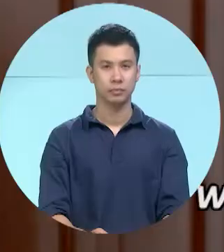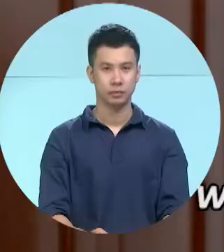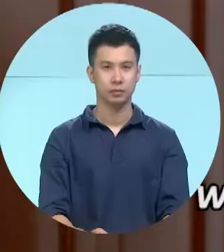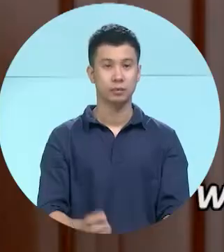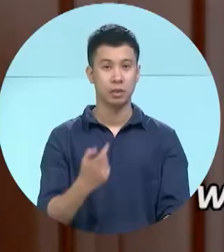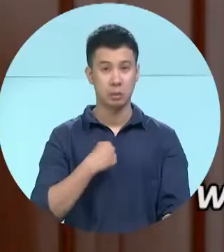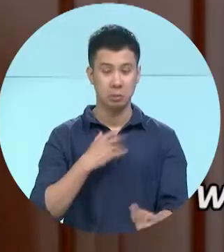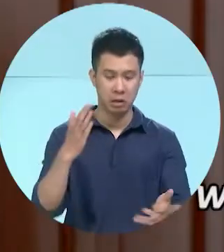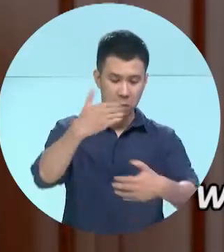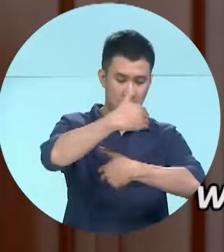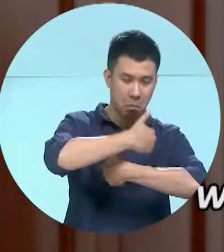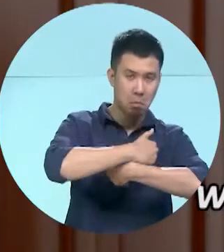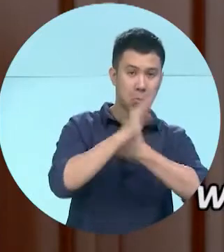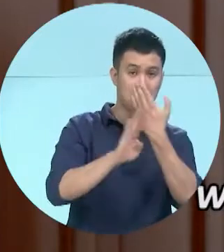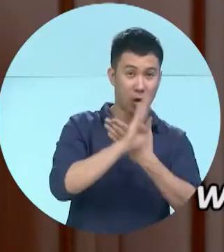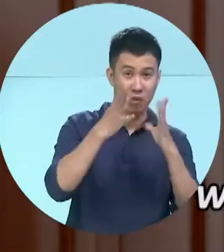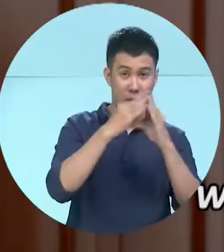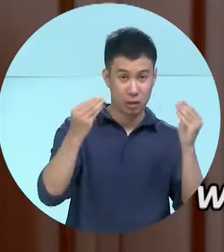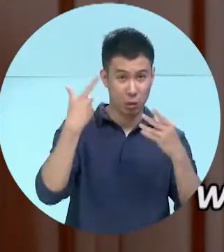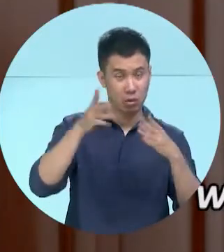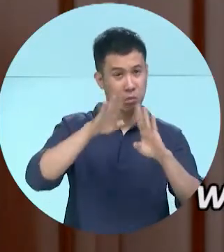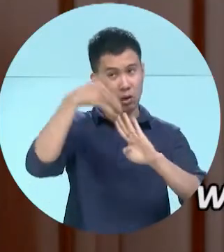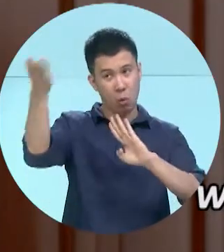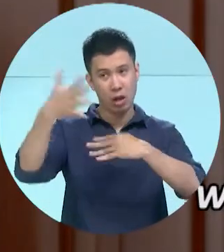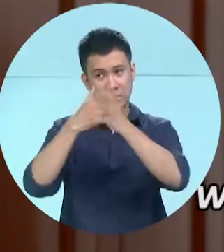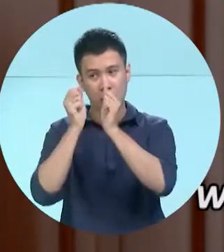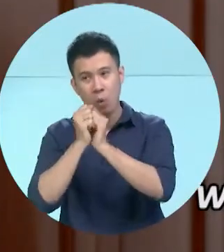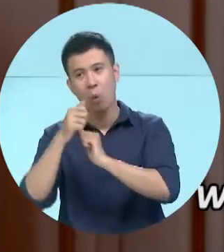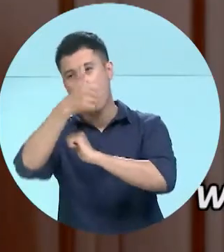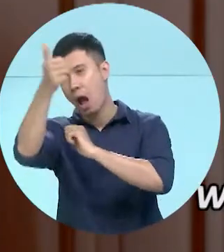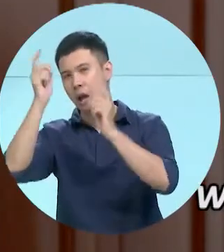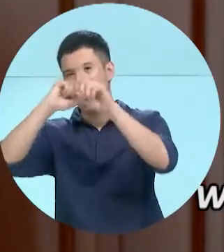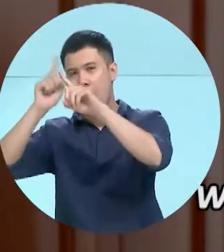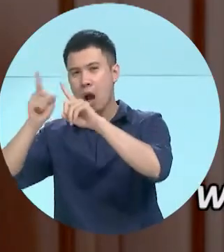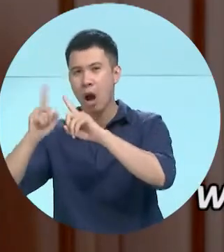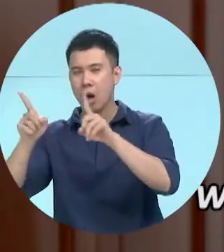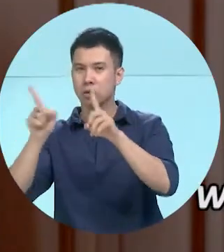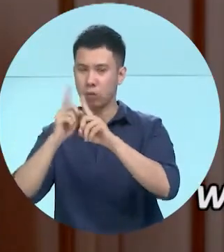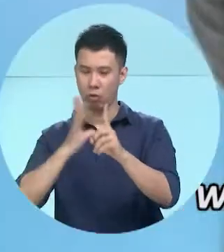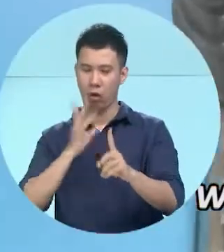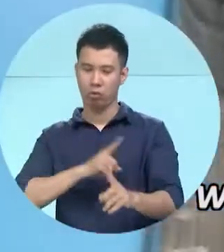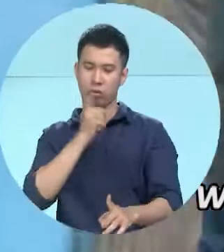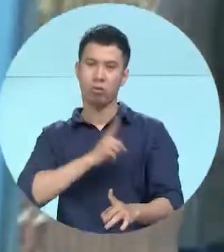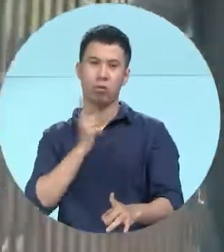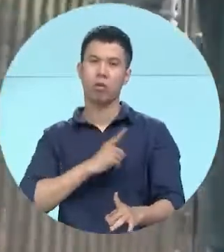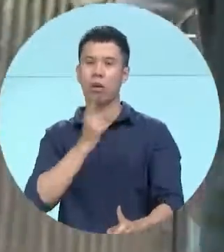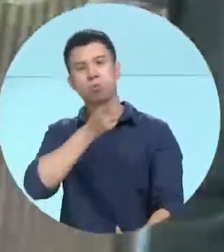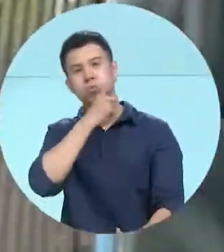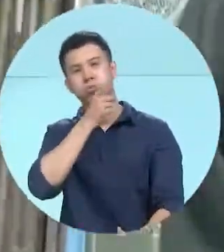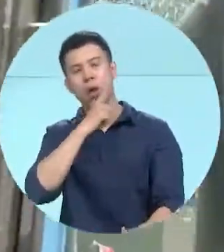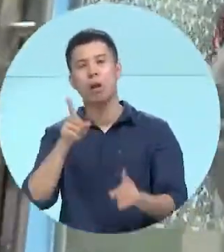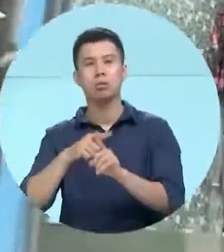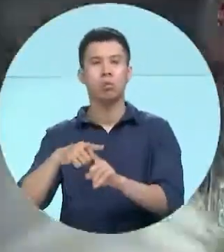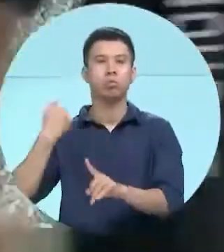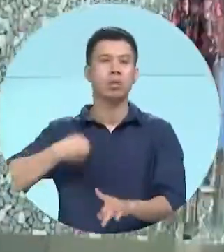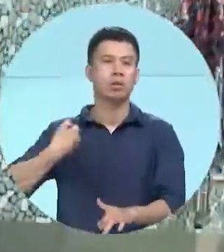Khi mình đùm bọc nó quá nhiều thì khi ra ngoài kia xã hội, ra chơi với các người khác, con mình không tự lập được một cái gì cả, tự nhiên nó bị thiệt